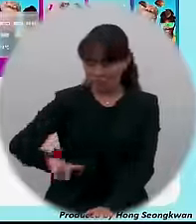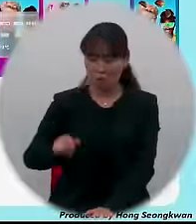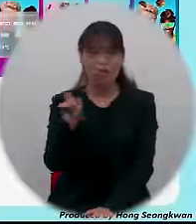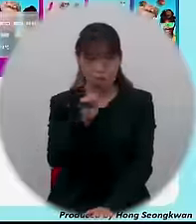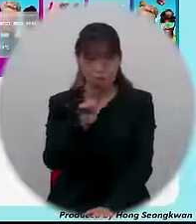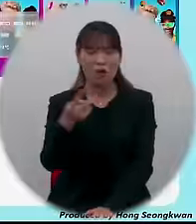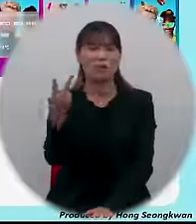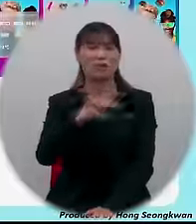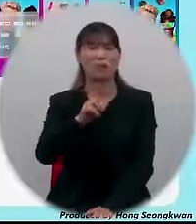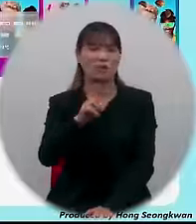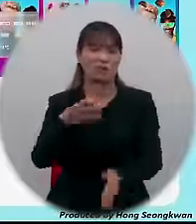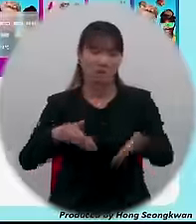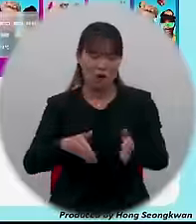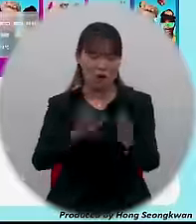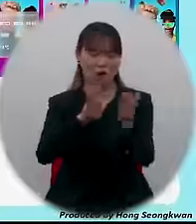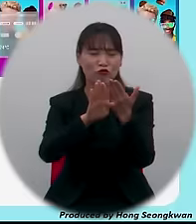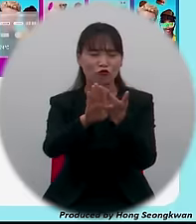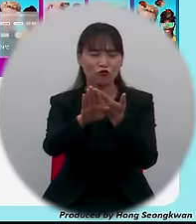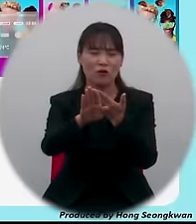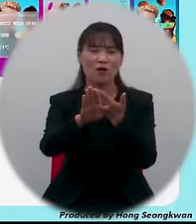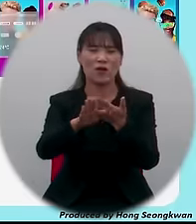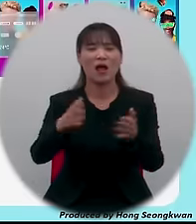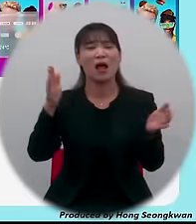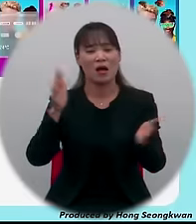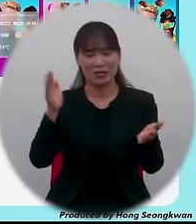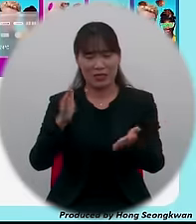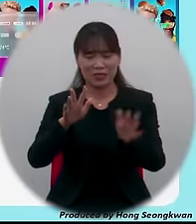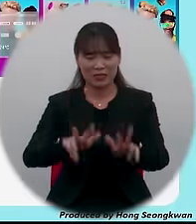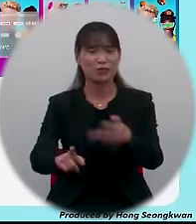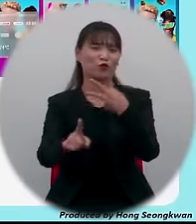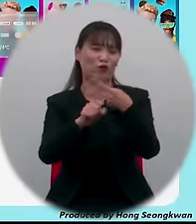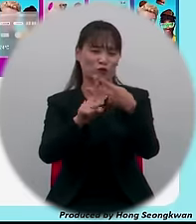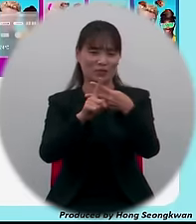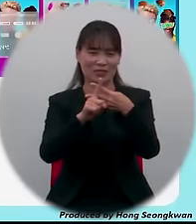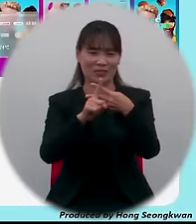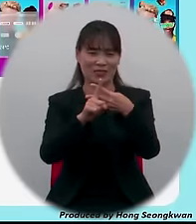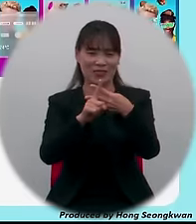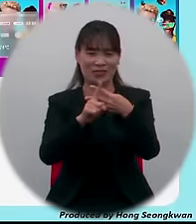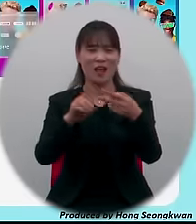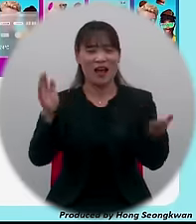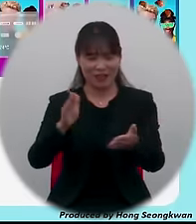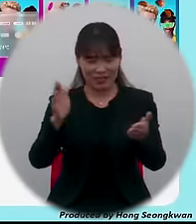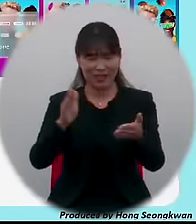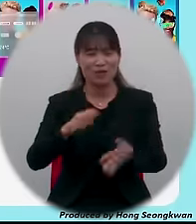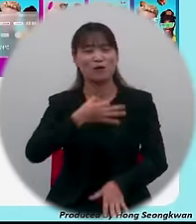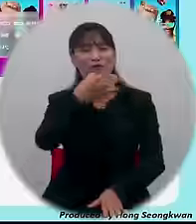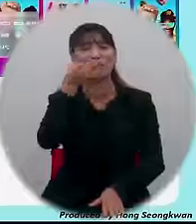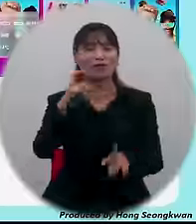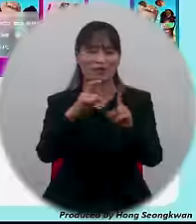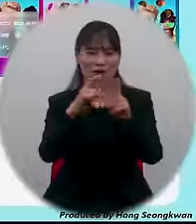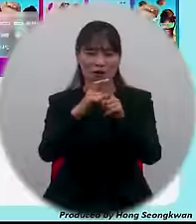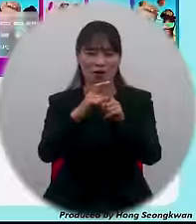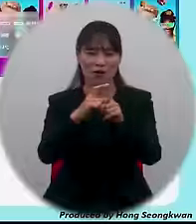2011년 이후에 출생한 아이들로 중학교 1학년이 된 지금 현재의 학생들을 일컫는 그런 용어인데 디지털